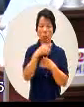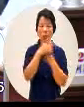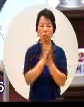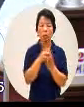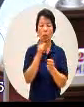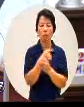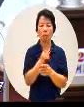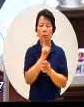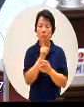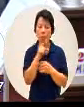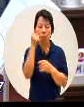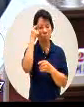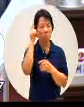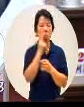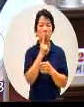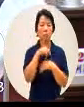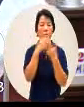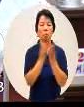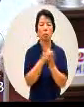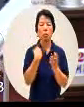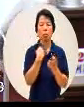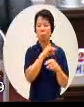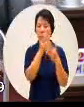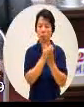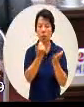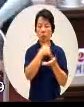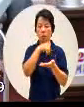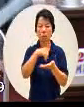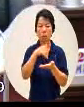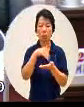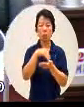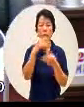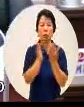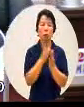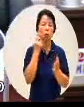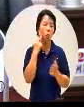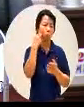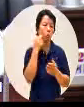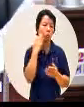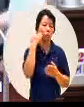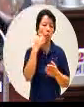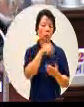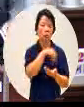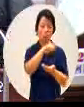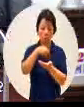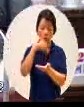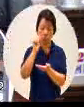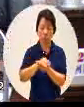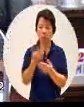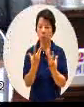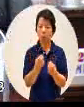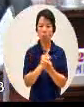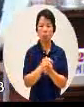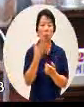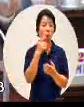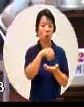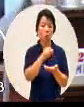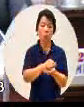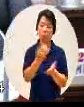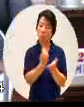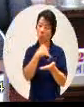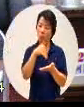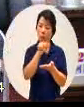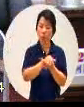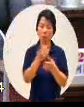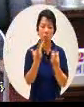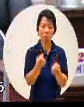理念落實到實際行動是看什麼看預算預算如果沒有變很抱歉公務人員就不會去做因為就沒有這麼